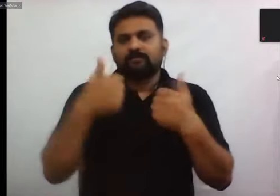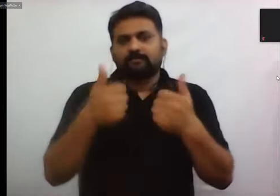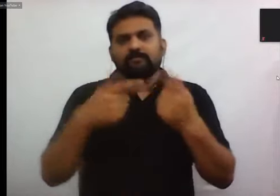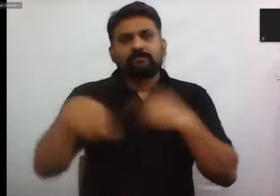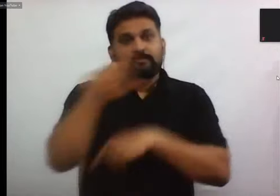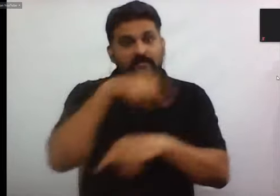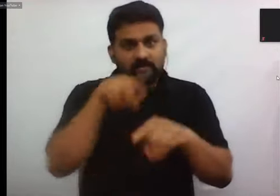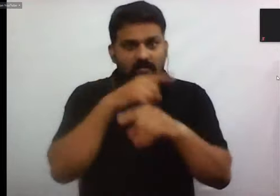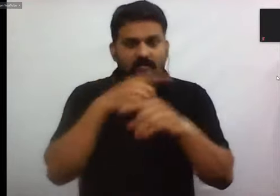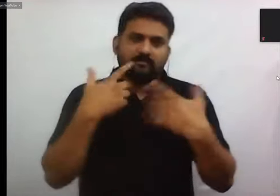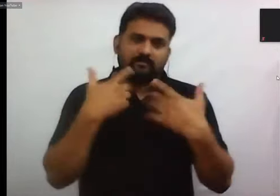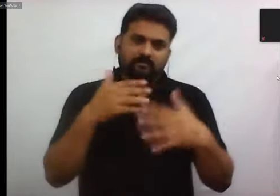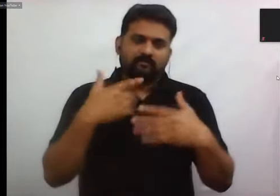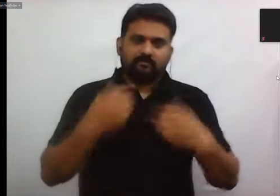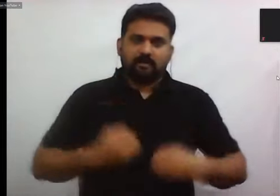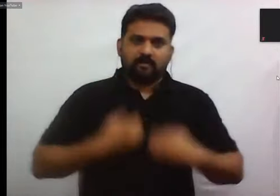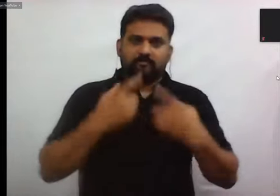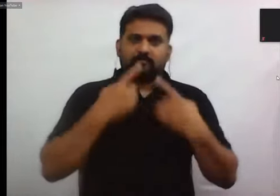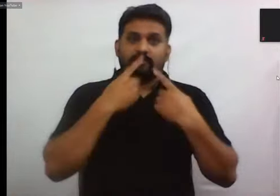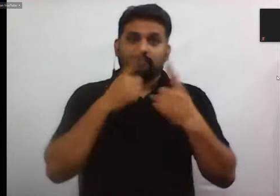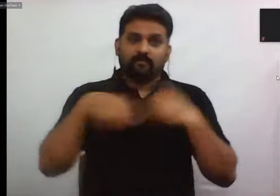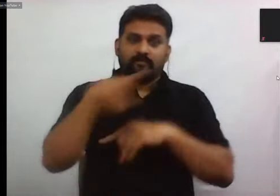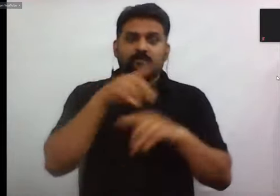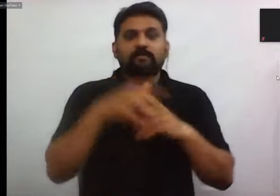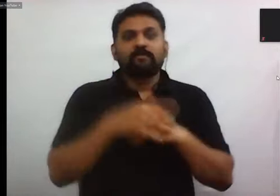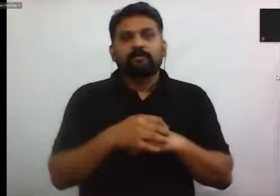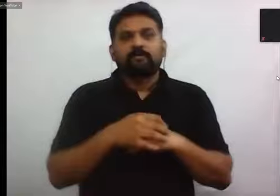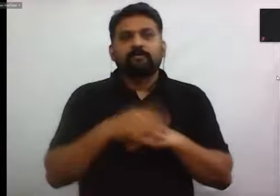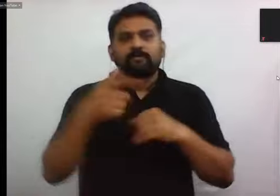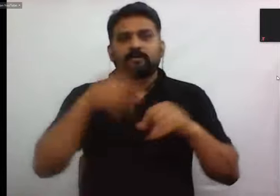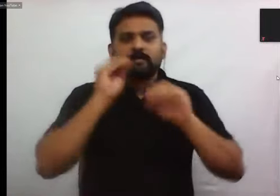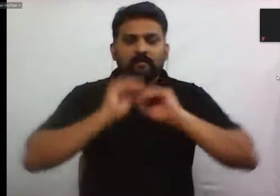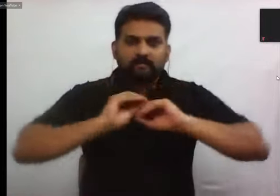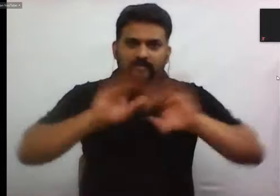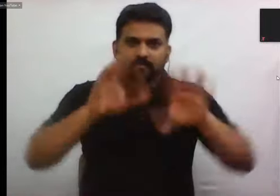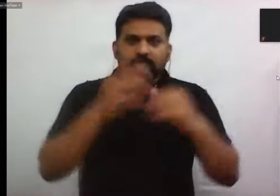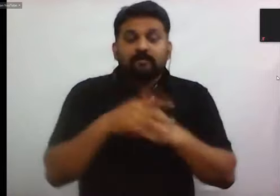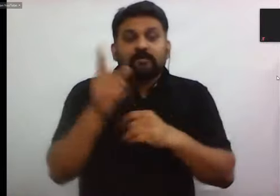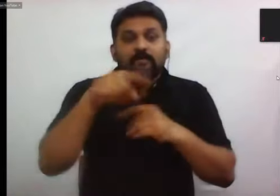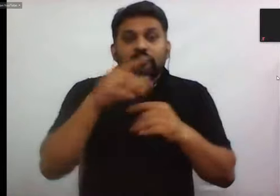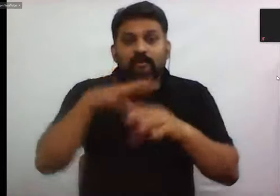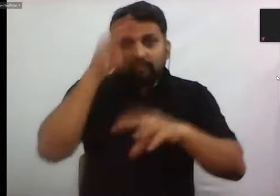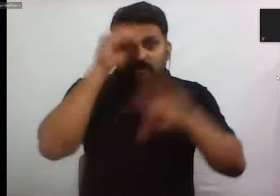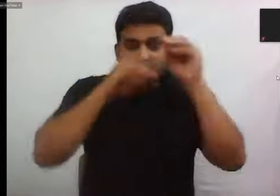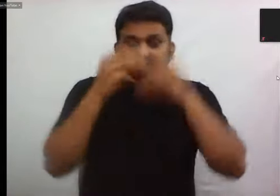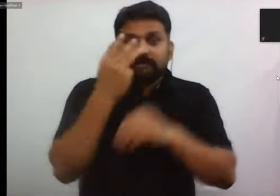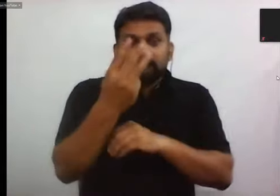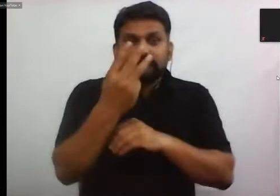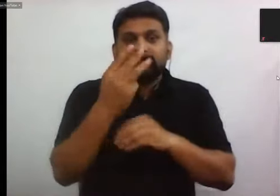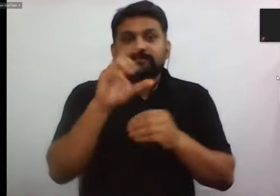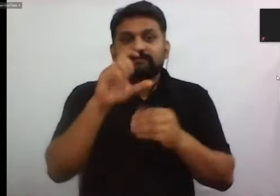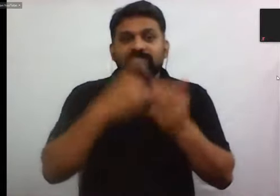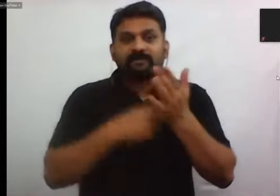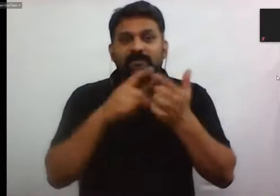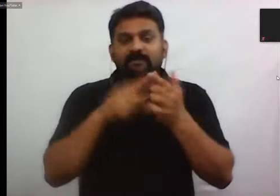ये खुशी मिलेगी ये जानकारी प्राप्त होने के बाद कि आप सबको 3 CRE पॉइंट्स